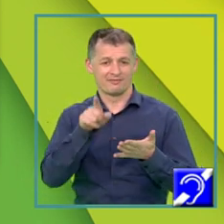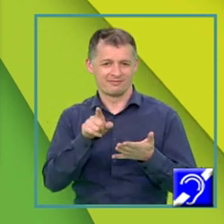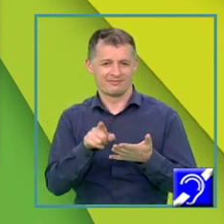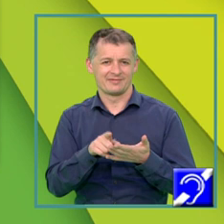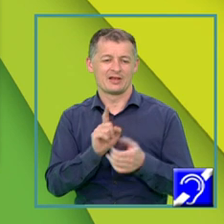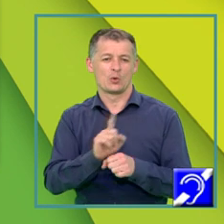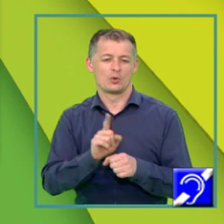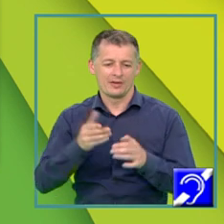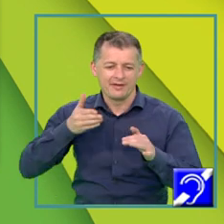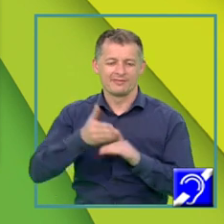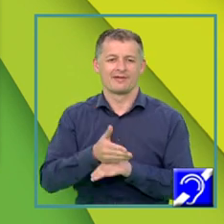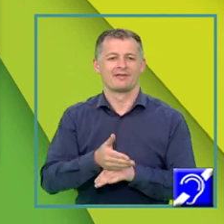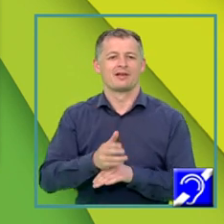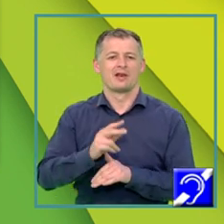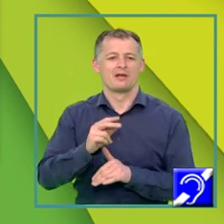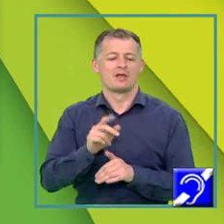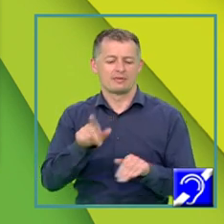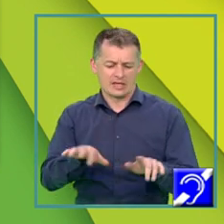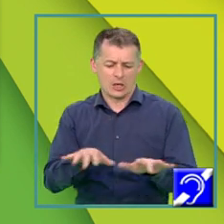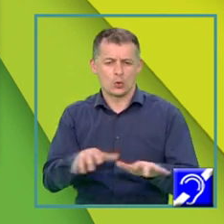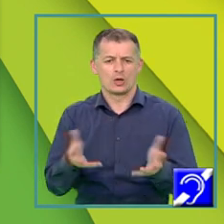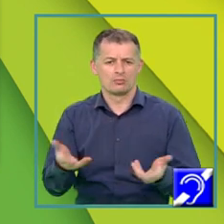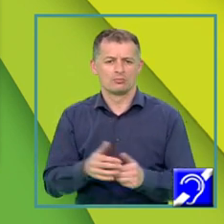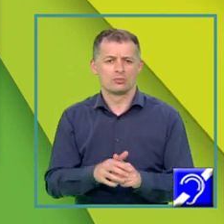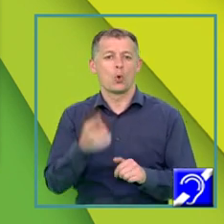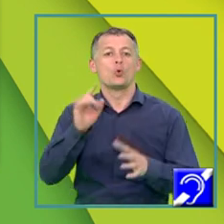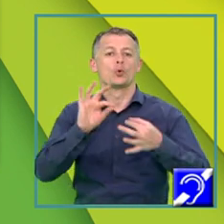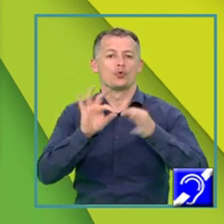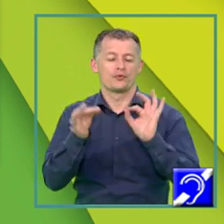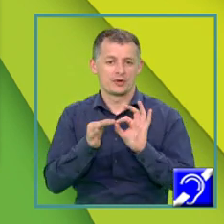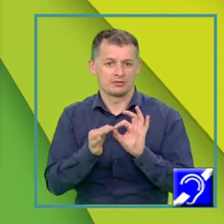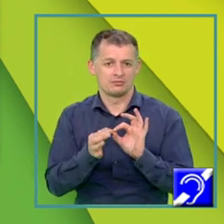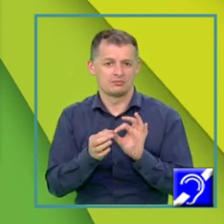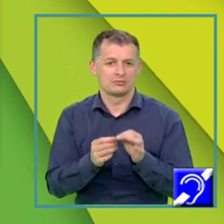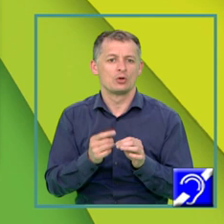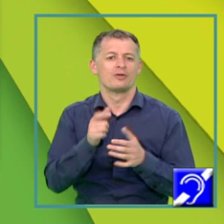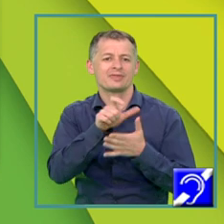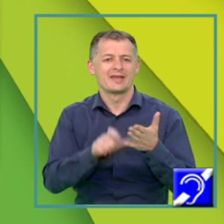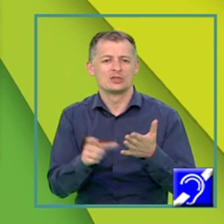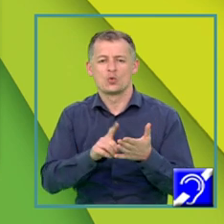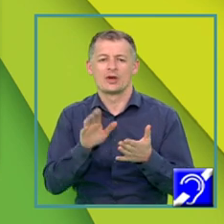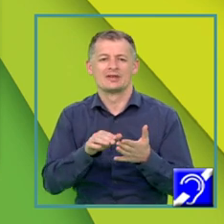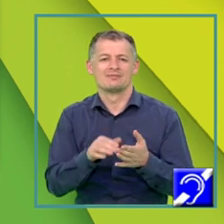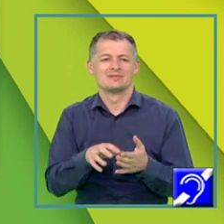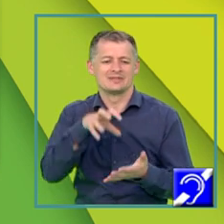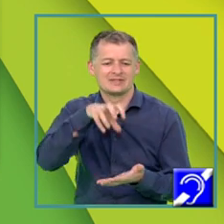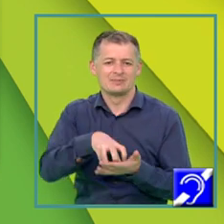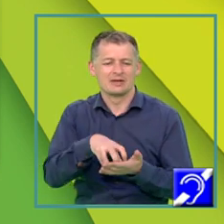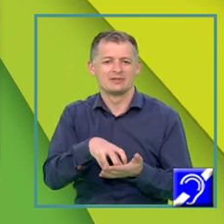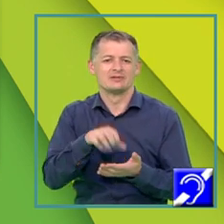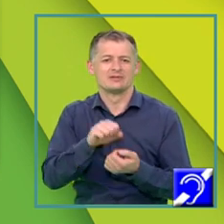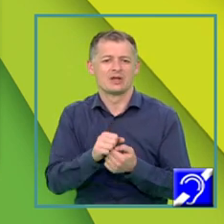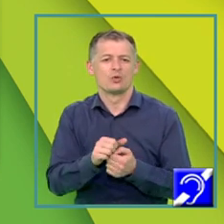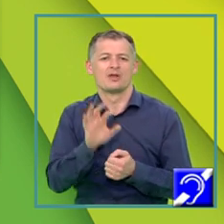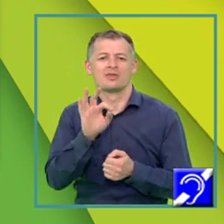standard de intrare adică tastatura a unui cuvânt adică a unui text care nu conține spații sau caractere tab2